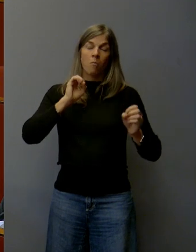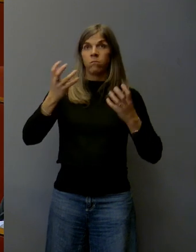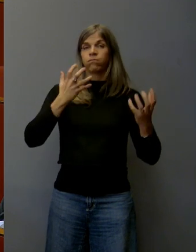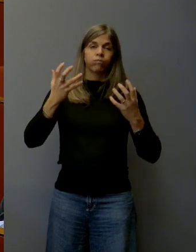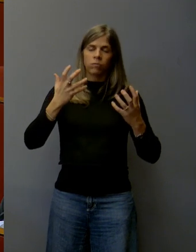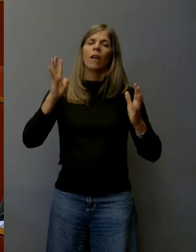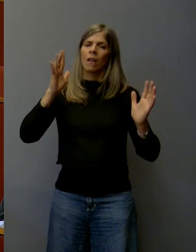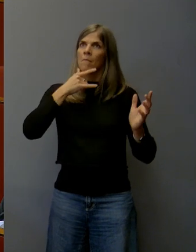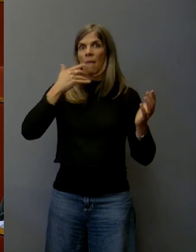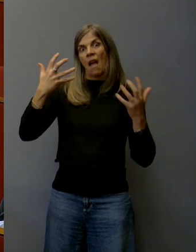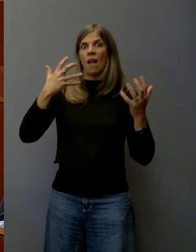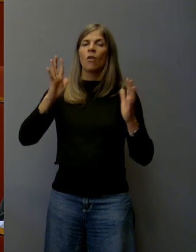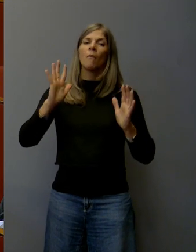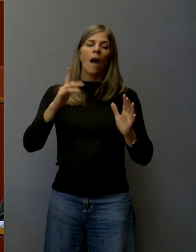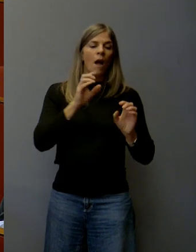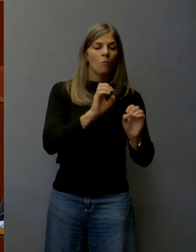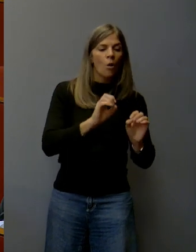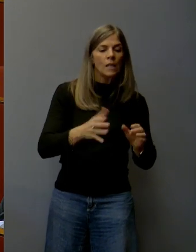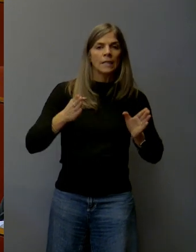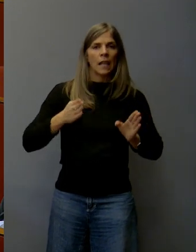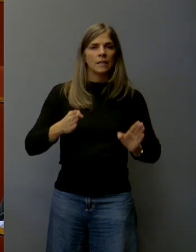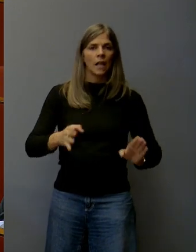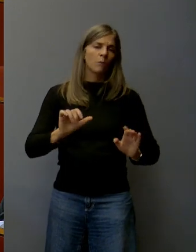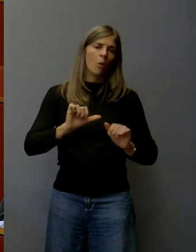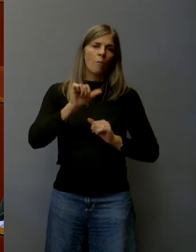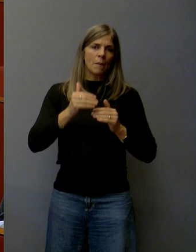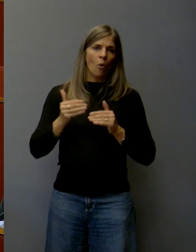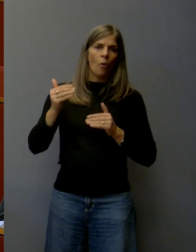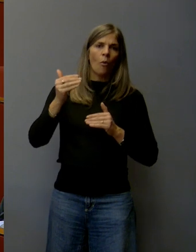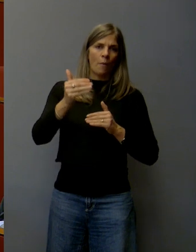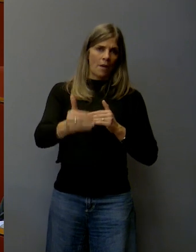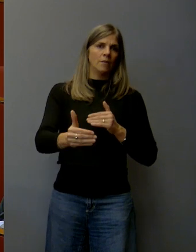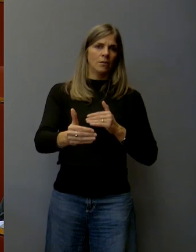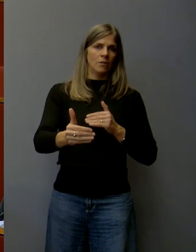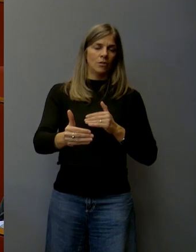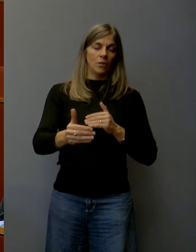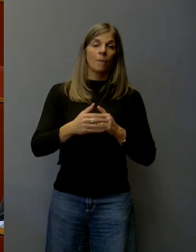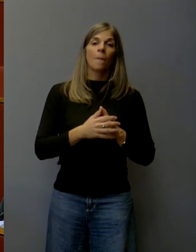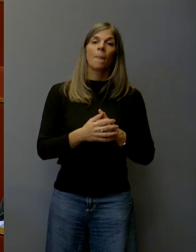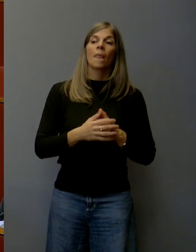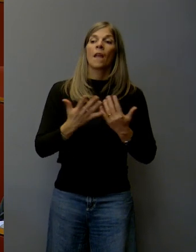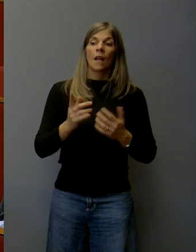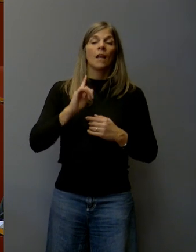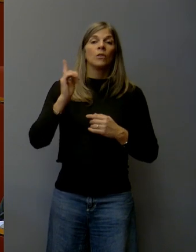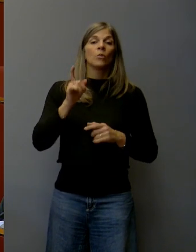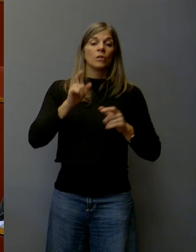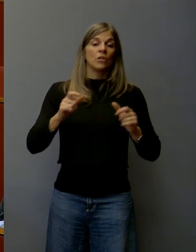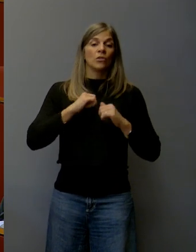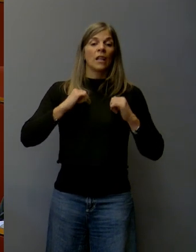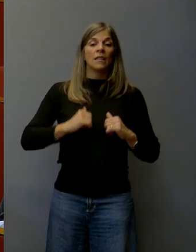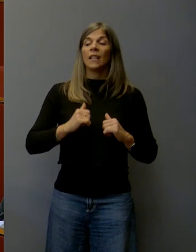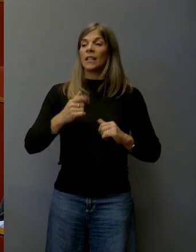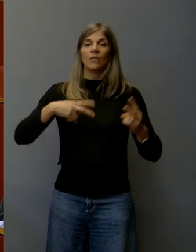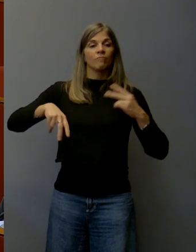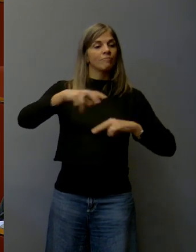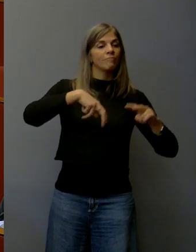assicurare il decoro la pulizia nelle strade è un primo passo verso un grande evento il fatto che tutti i cittadini girino per la